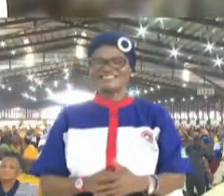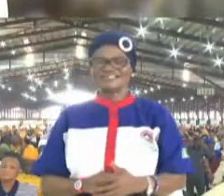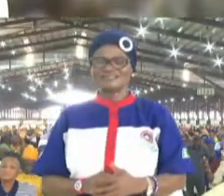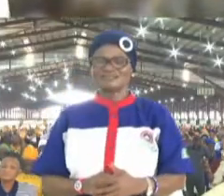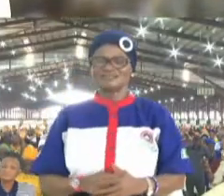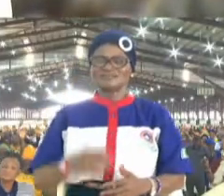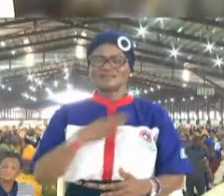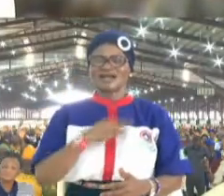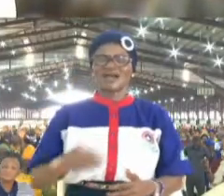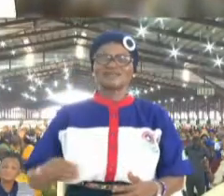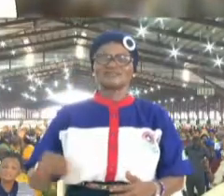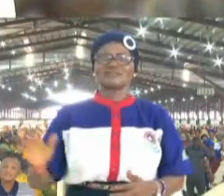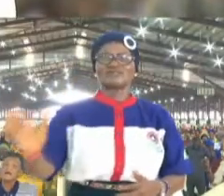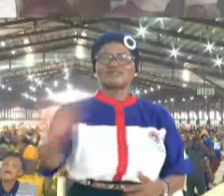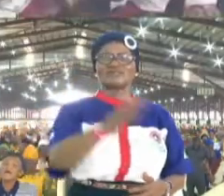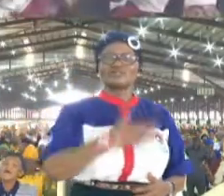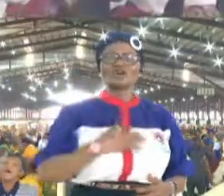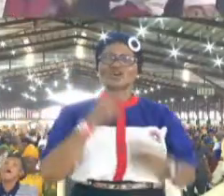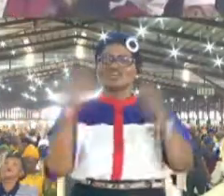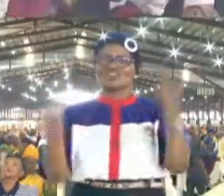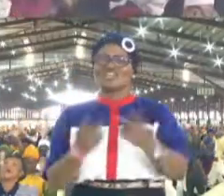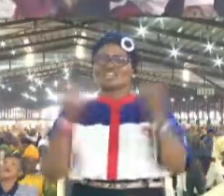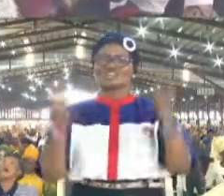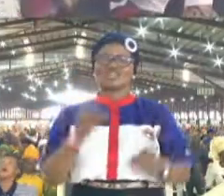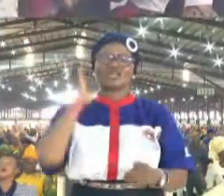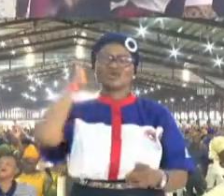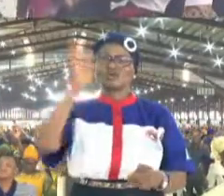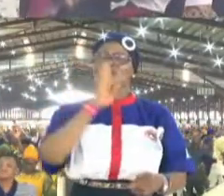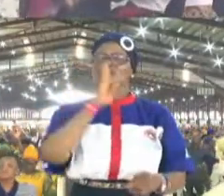And your victory will be permanent.